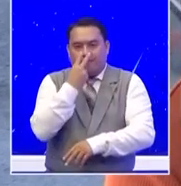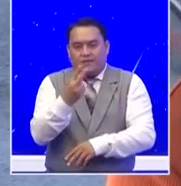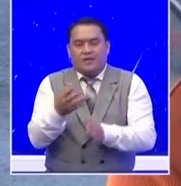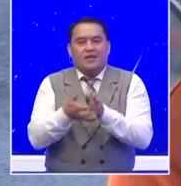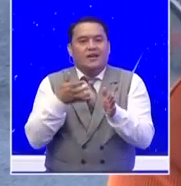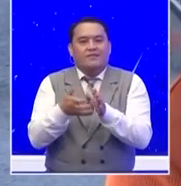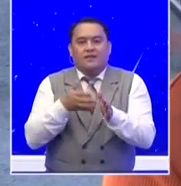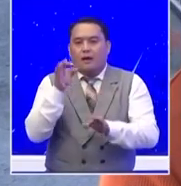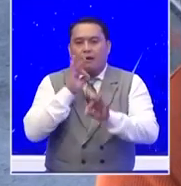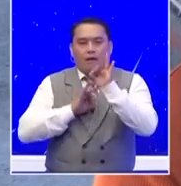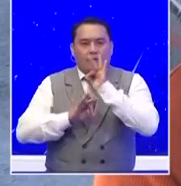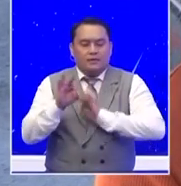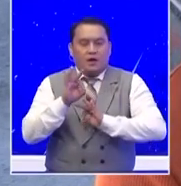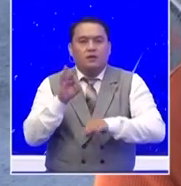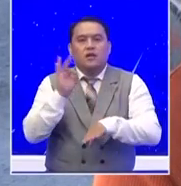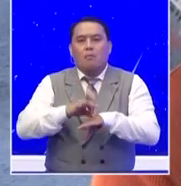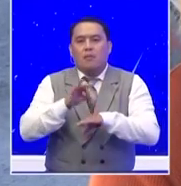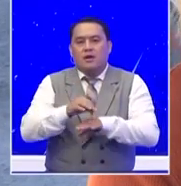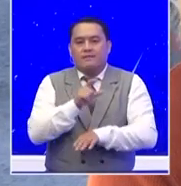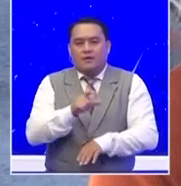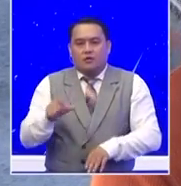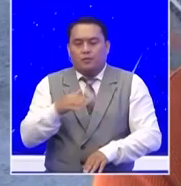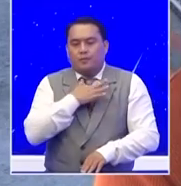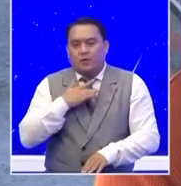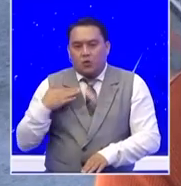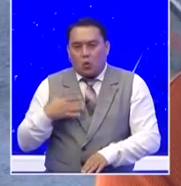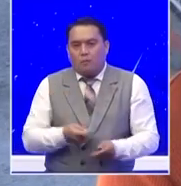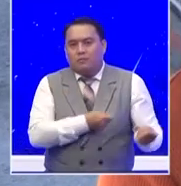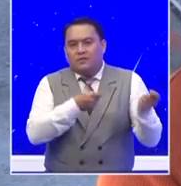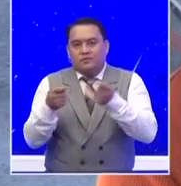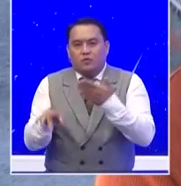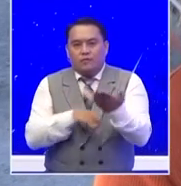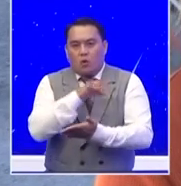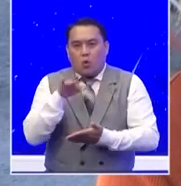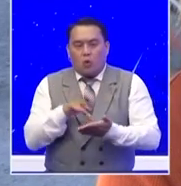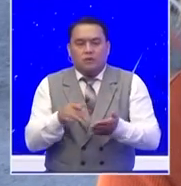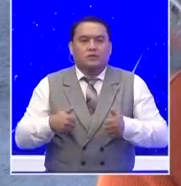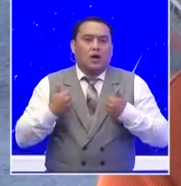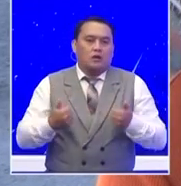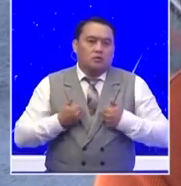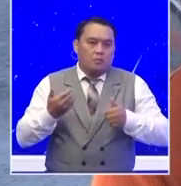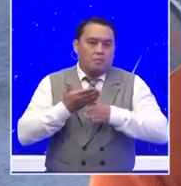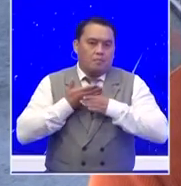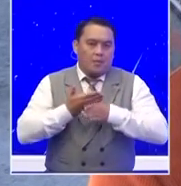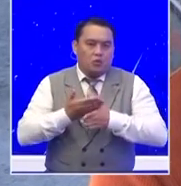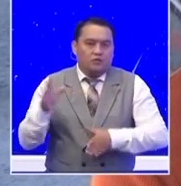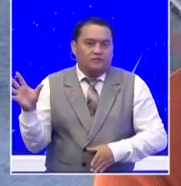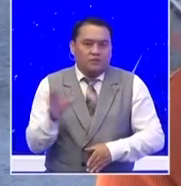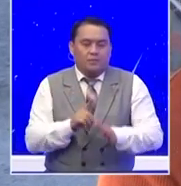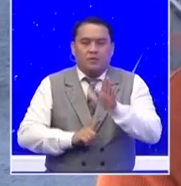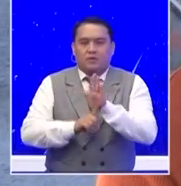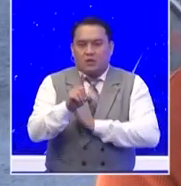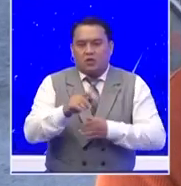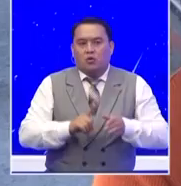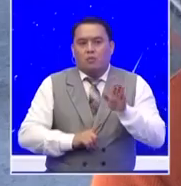не хватает лекарств, а заболевших очень много. Мы ездили в город, привозили лекарства, стремились помочь всем нуждающимся. С этого и началась